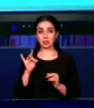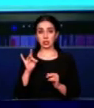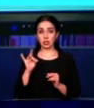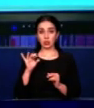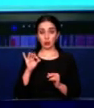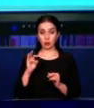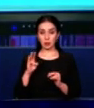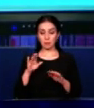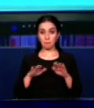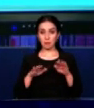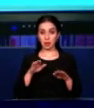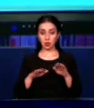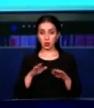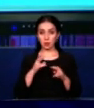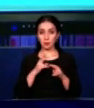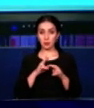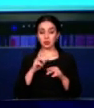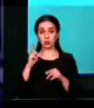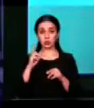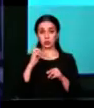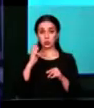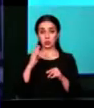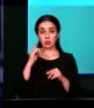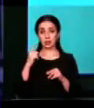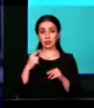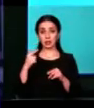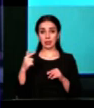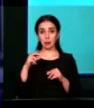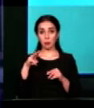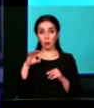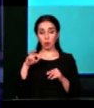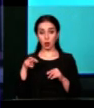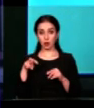Sterolning molekulyar massasi 104 gram mol.